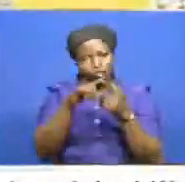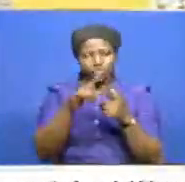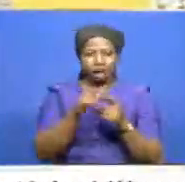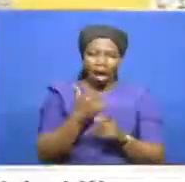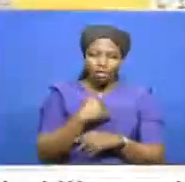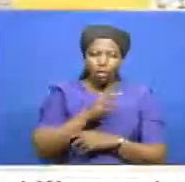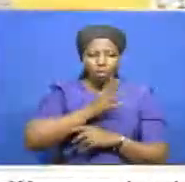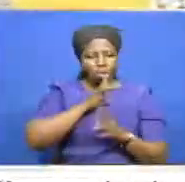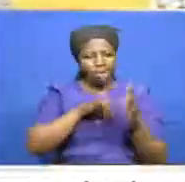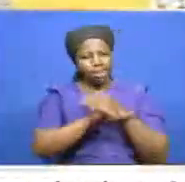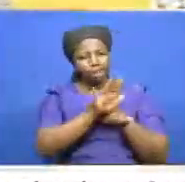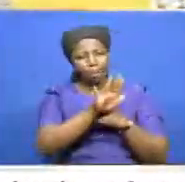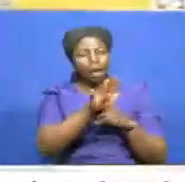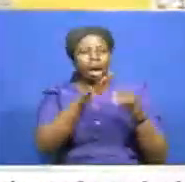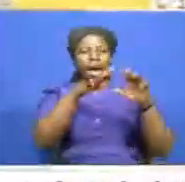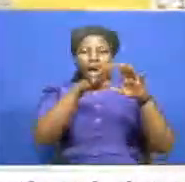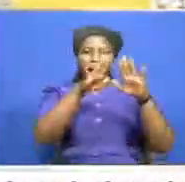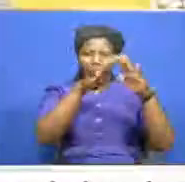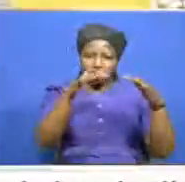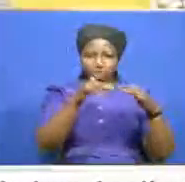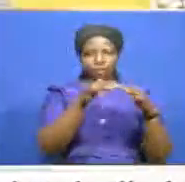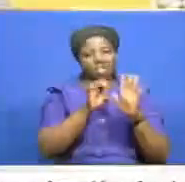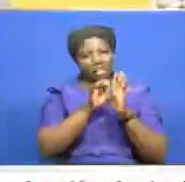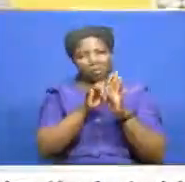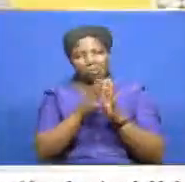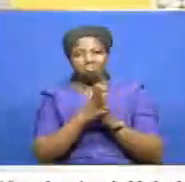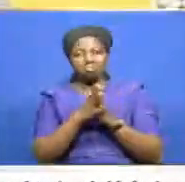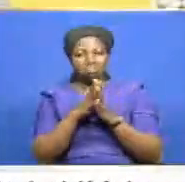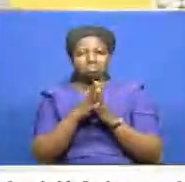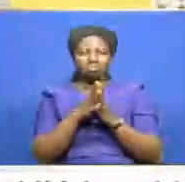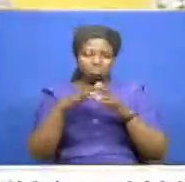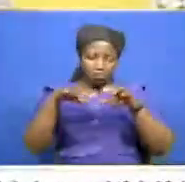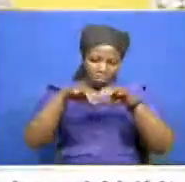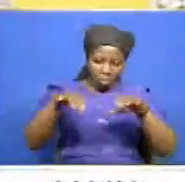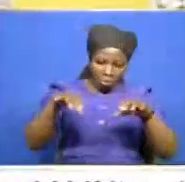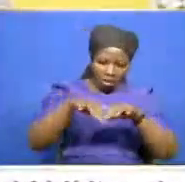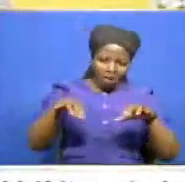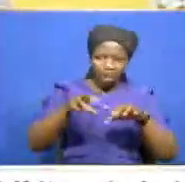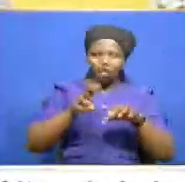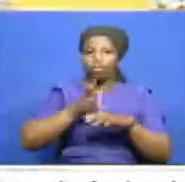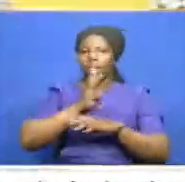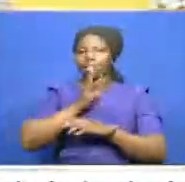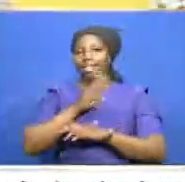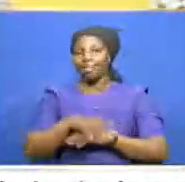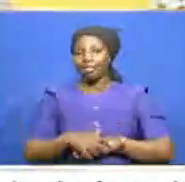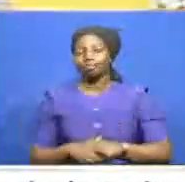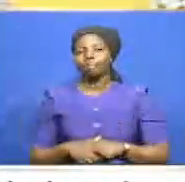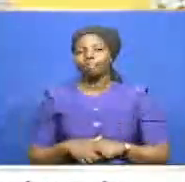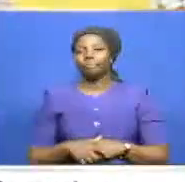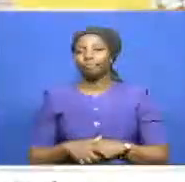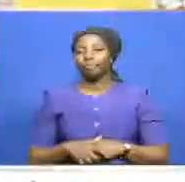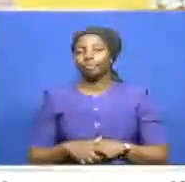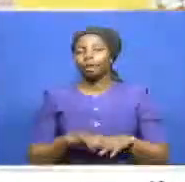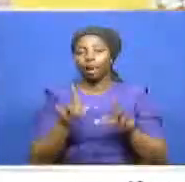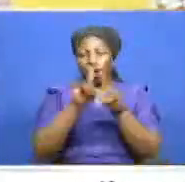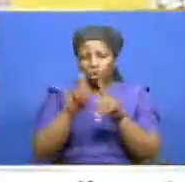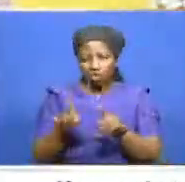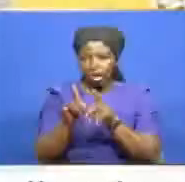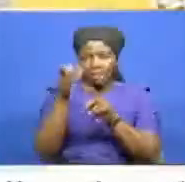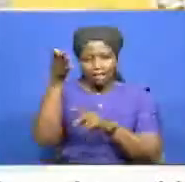plumbing and water piping na zingine nyingi. Pia huko huwa tunafanya mambo